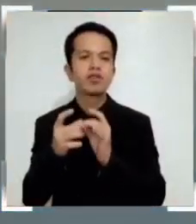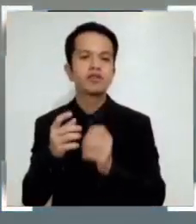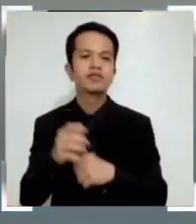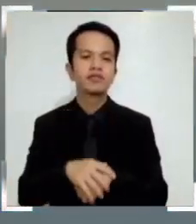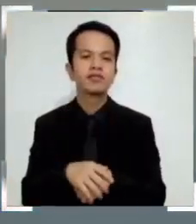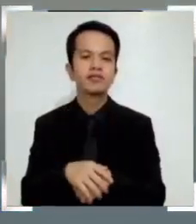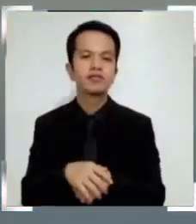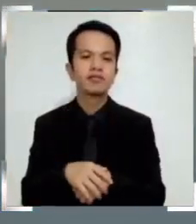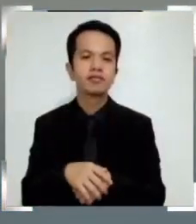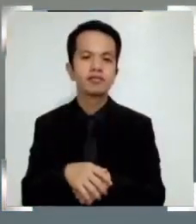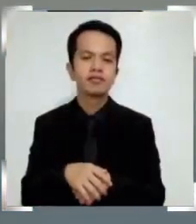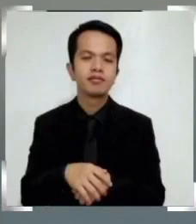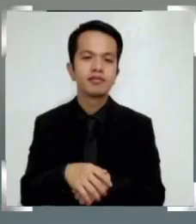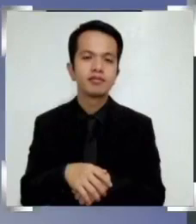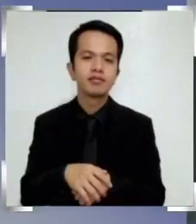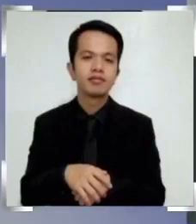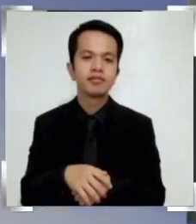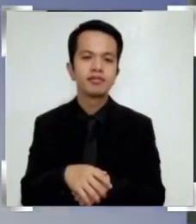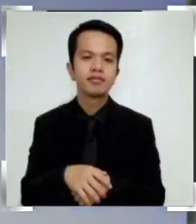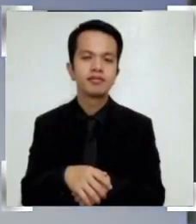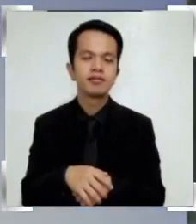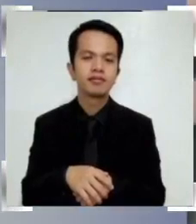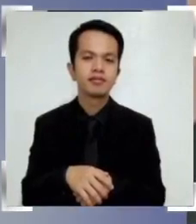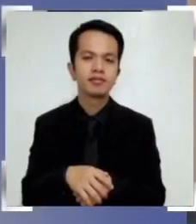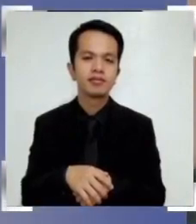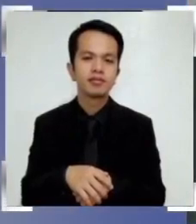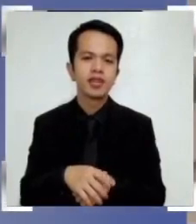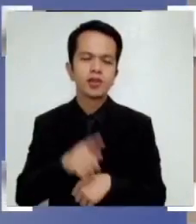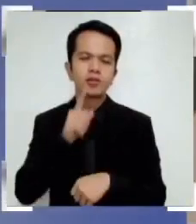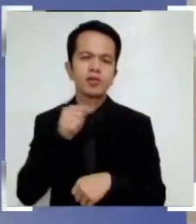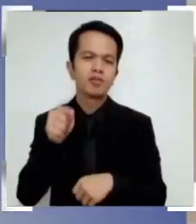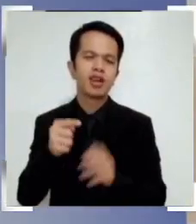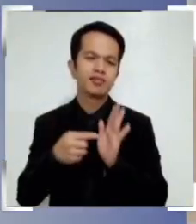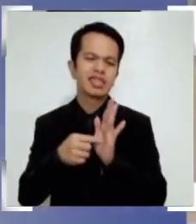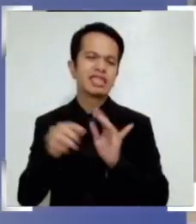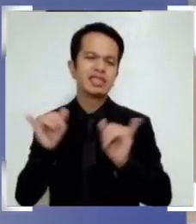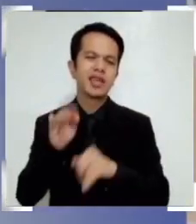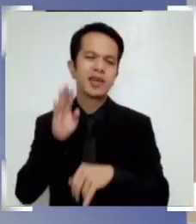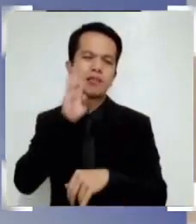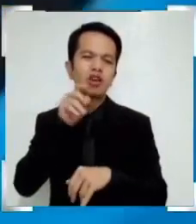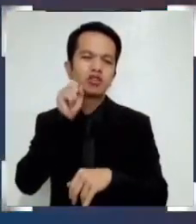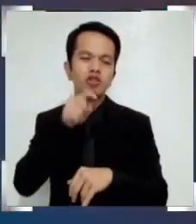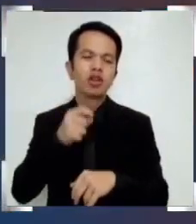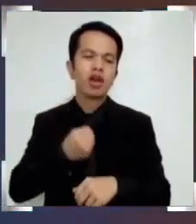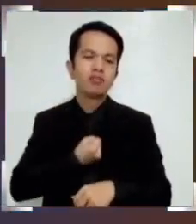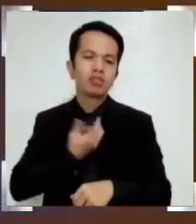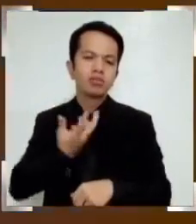mate. Very dedicated. Parang magkakapatid na kasi nakakapag-open up kami ng mga problema sa isa't isa.